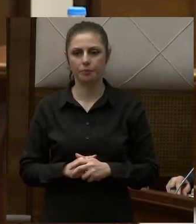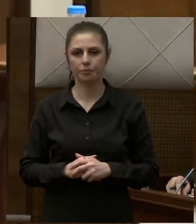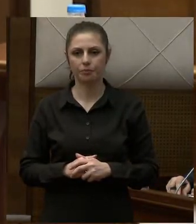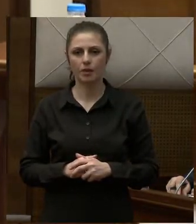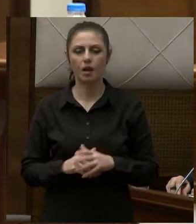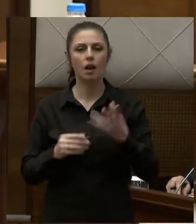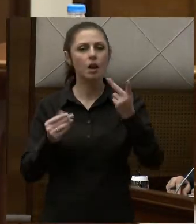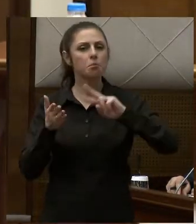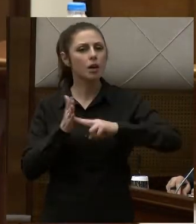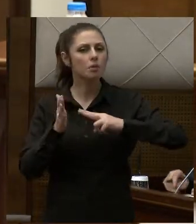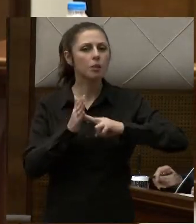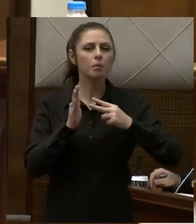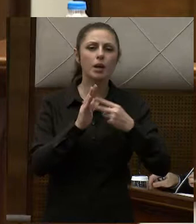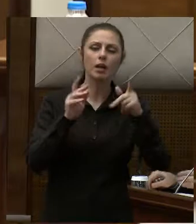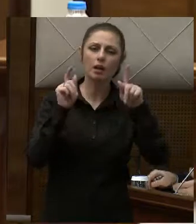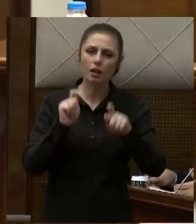Gönül isterdi ki